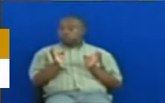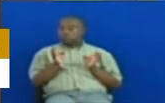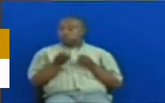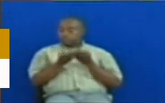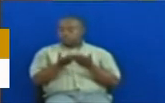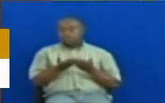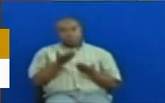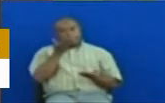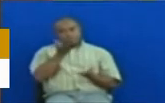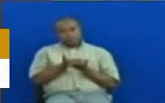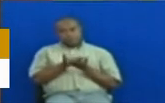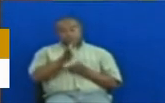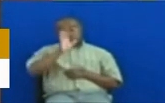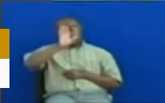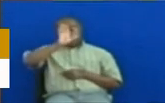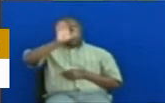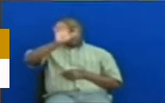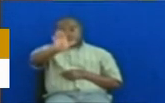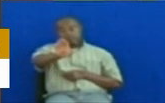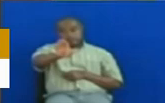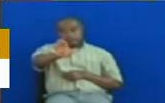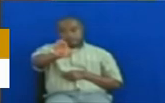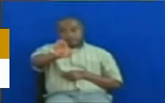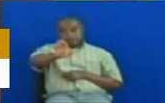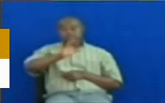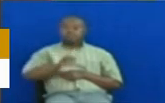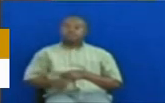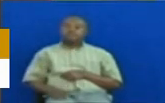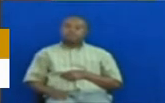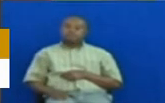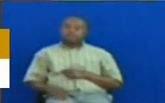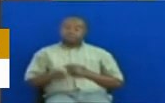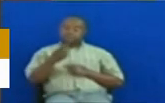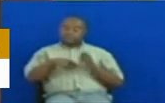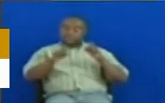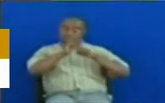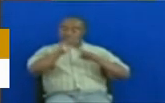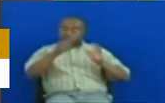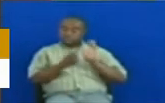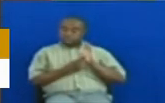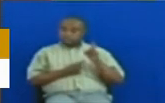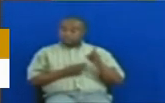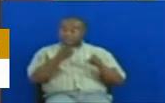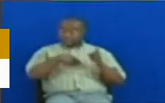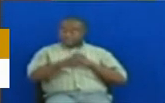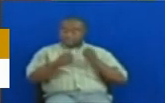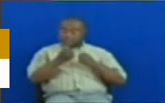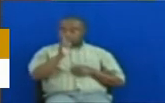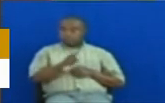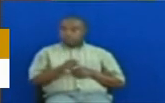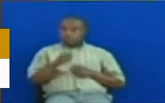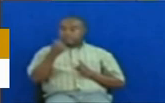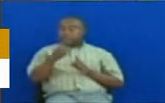yake ya kuipa authority kama alivyokuwa anapendekeza kwenye kifungu cha 6 ina changamoto, kwa sababu authority